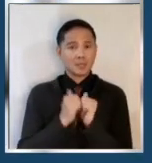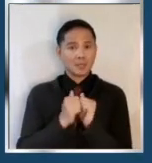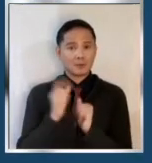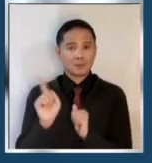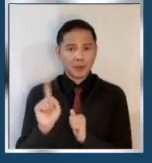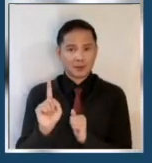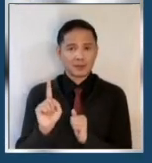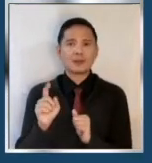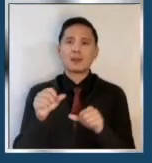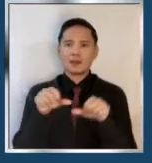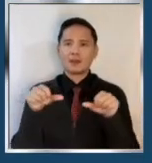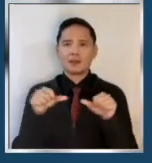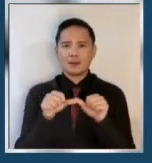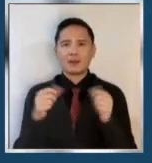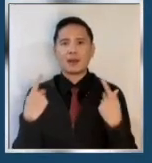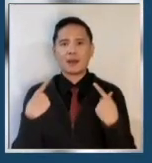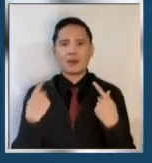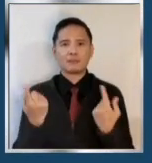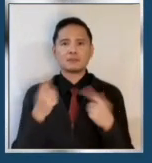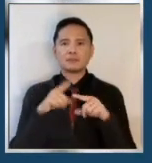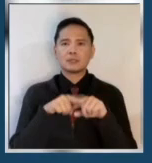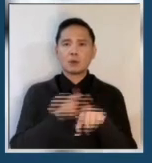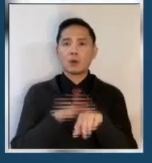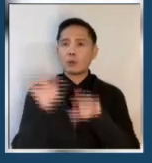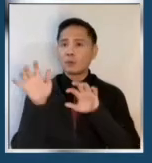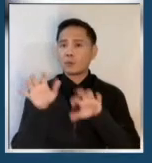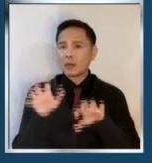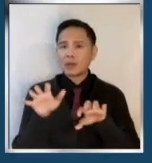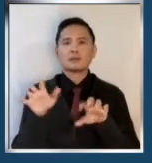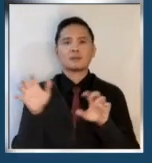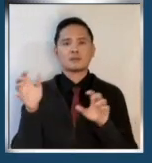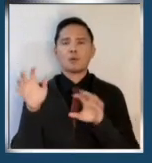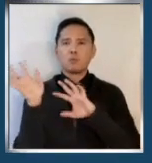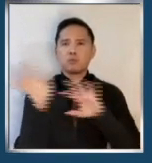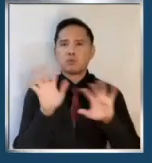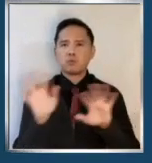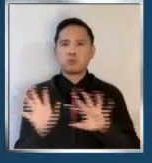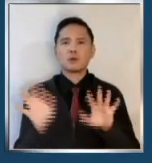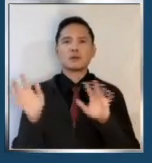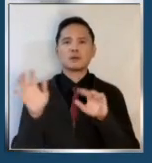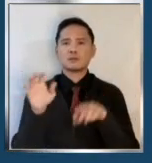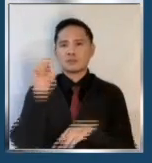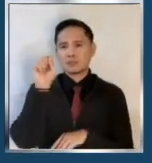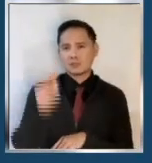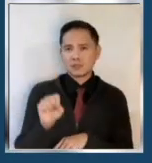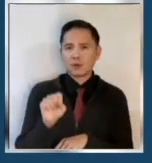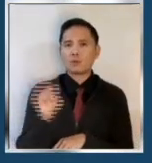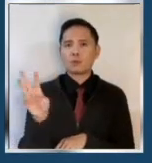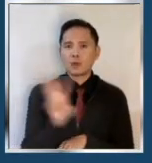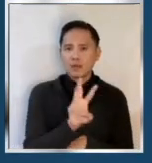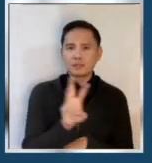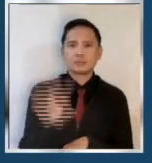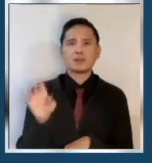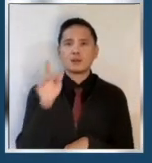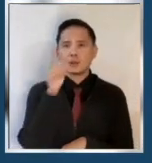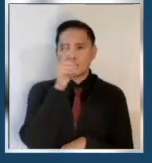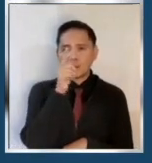na umaasa sa ulan ng Southwest Monsoon, Ilocos Region, Central Luzon, Calabarzon, Mimaropa, maging Western